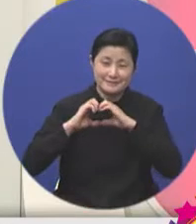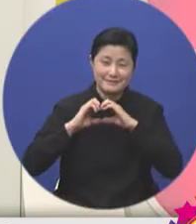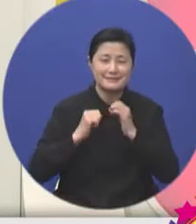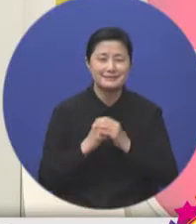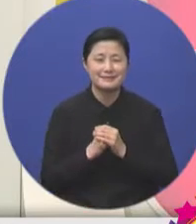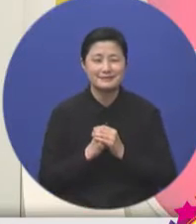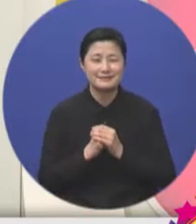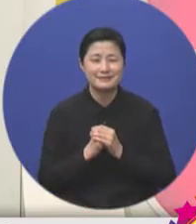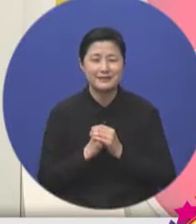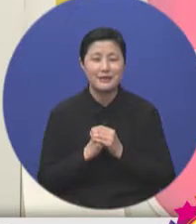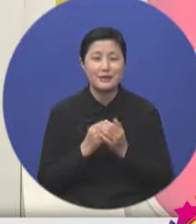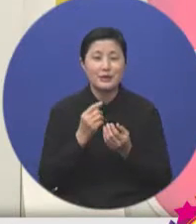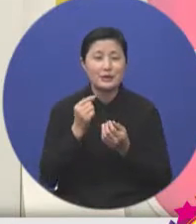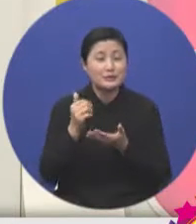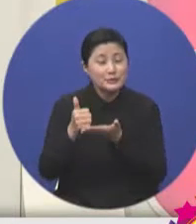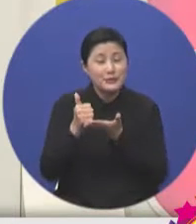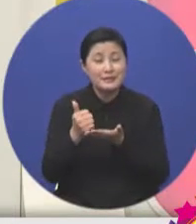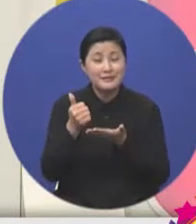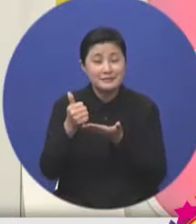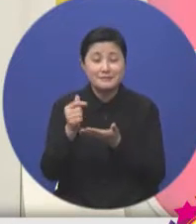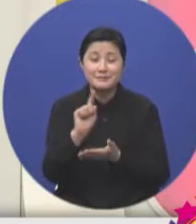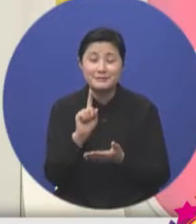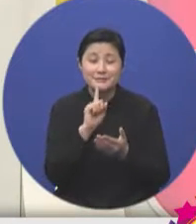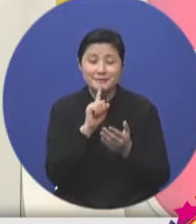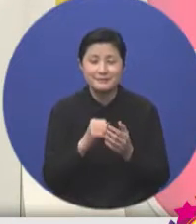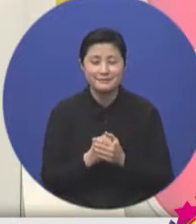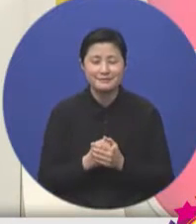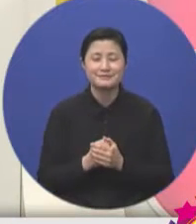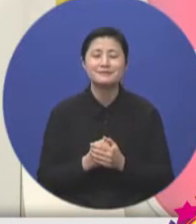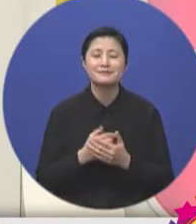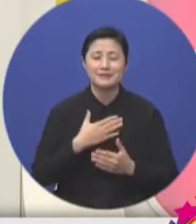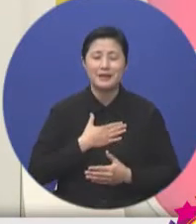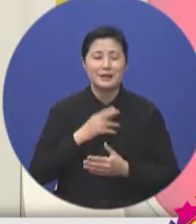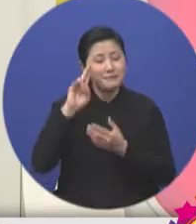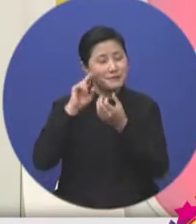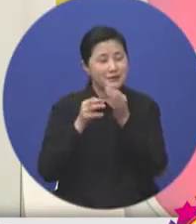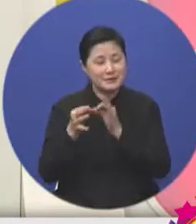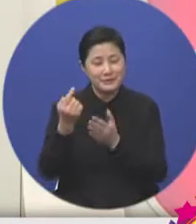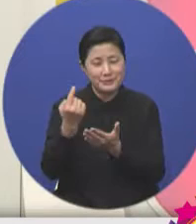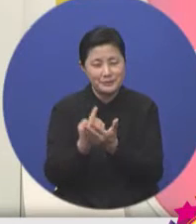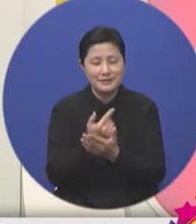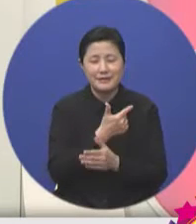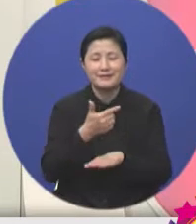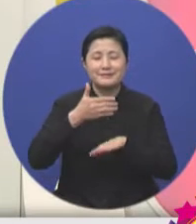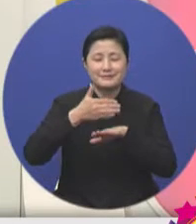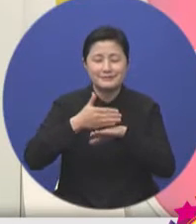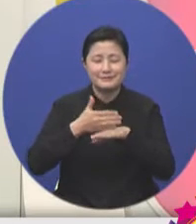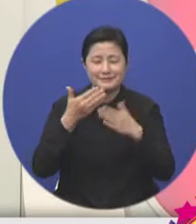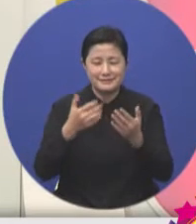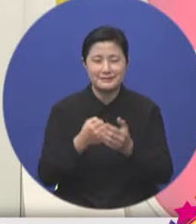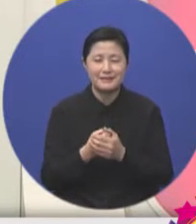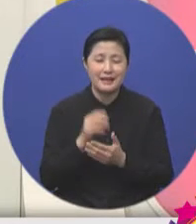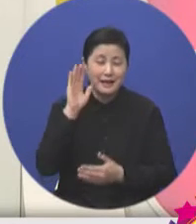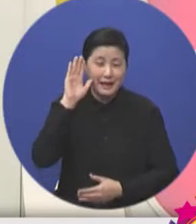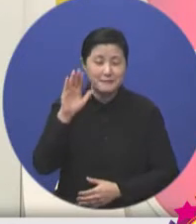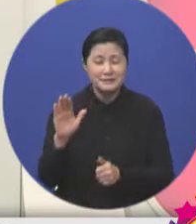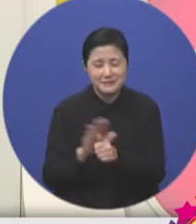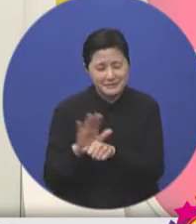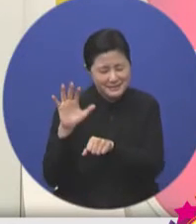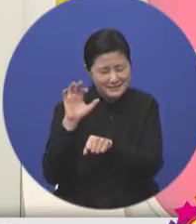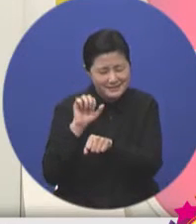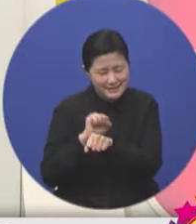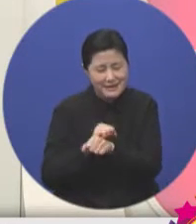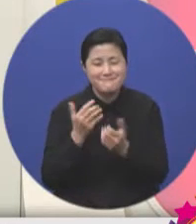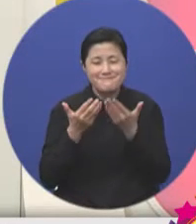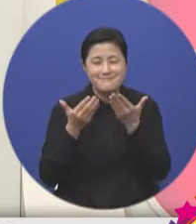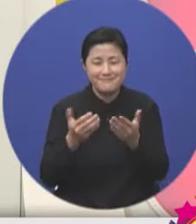엄마. 손님들에게는. 아무튼 저희 미용실을 찾아주셔서 정말 고맙고요. 앞으로 네. 서비스